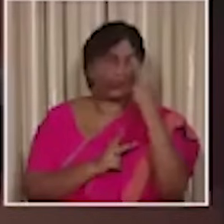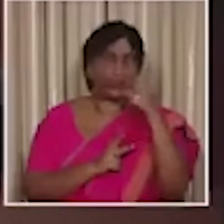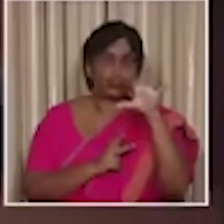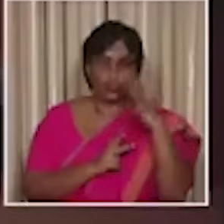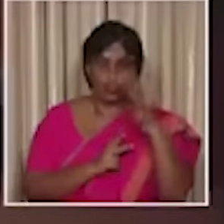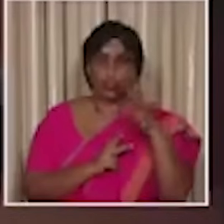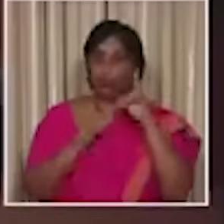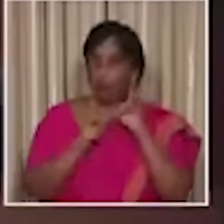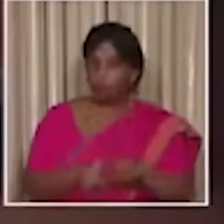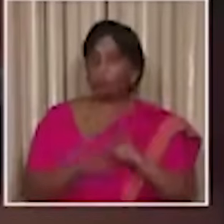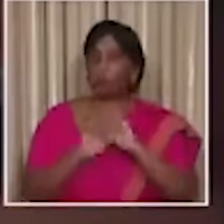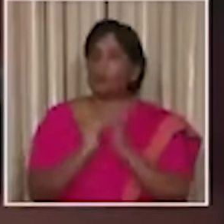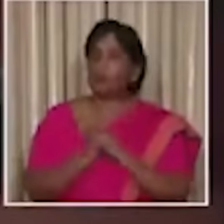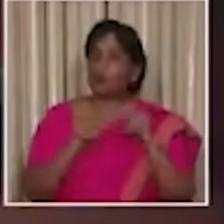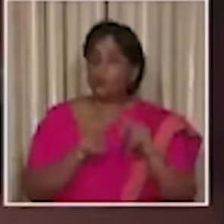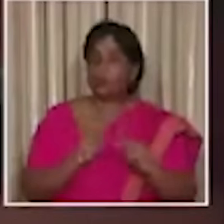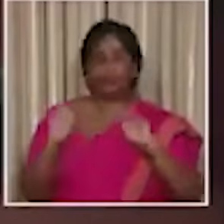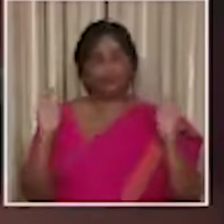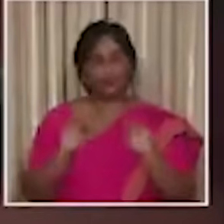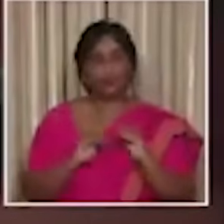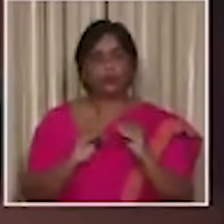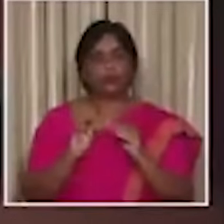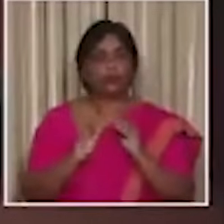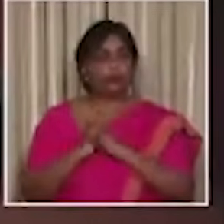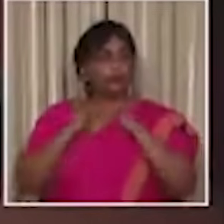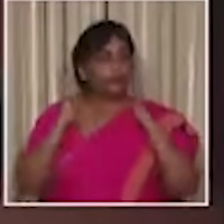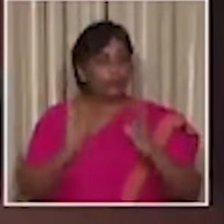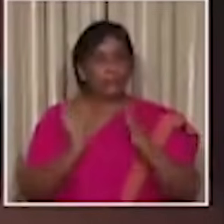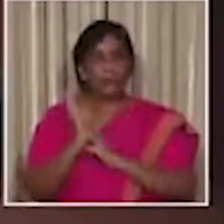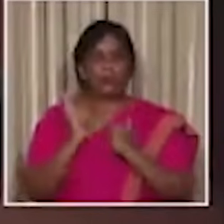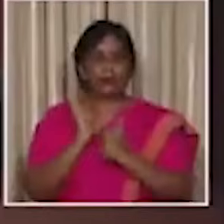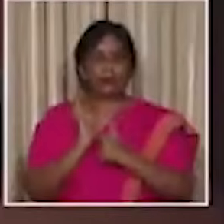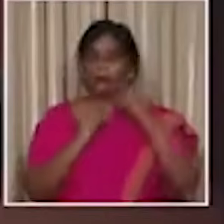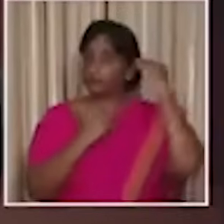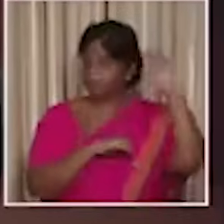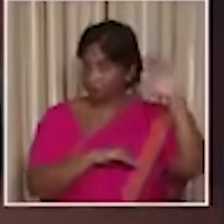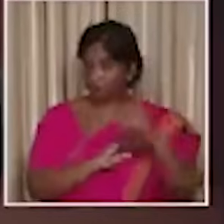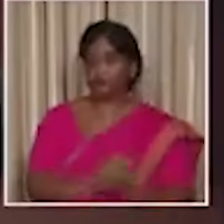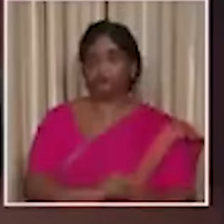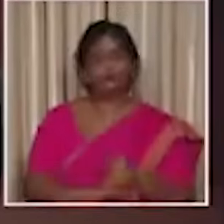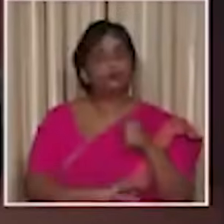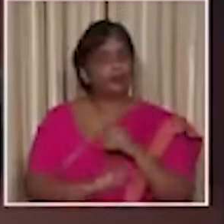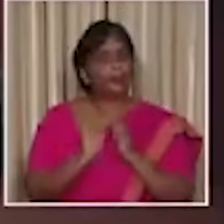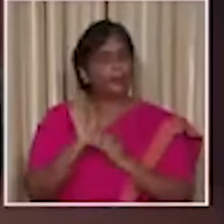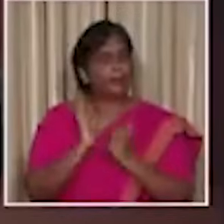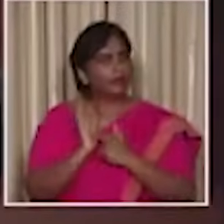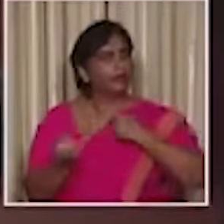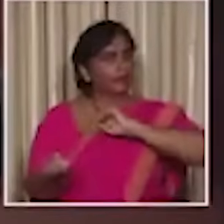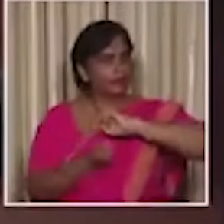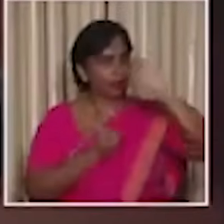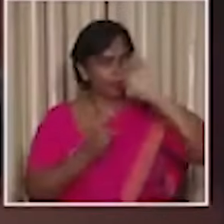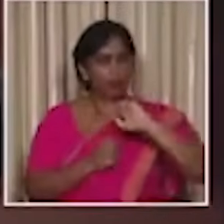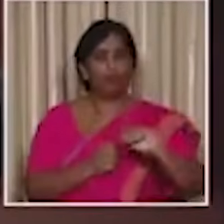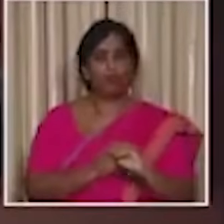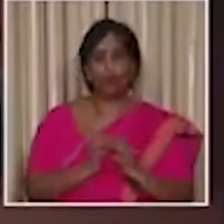3500ක් මේ අදලිස ගත්තොත් දැන්ට ආසන්න වශයෙන් විශාල ප්‍රමාණයක් මෙට්‍රික් ටොන් යවලා තියෙනවා හරිද එතකොට දැන් මෙට්‍රික් ටොන් එහෙම යවලා තිනවා